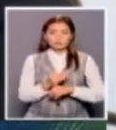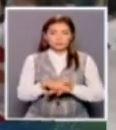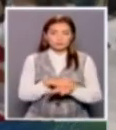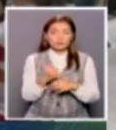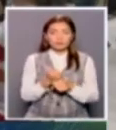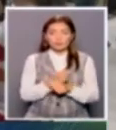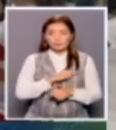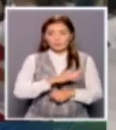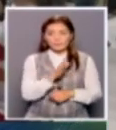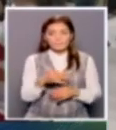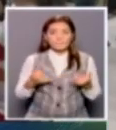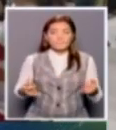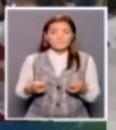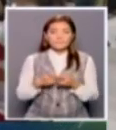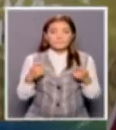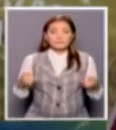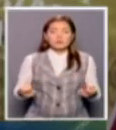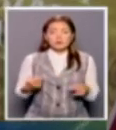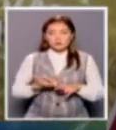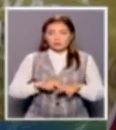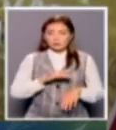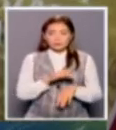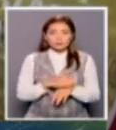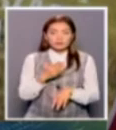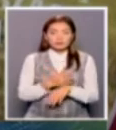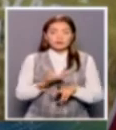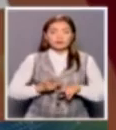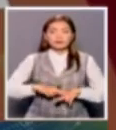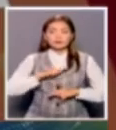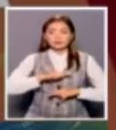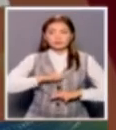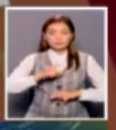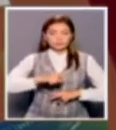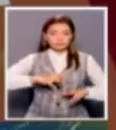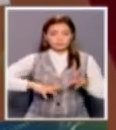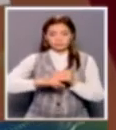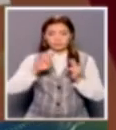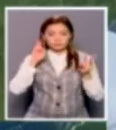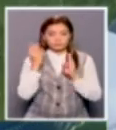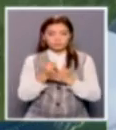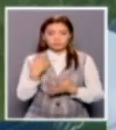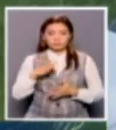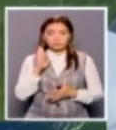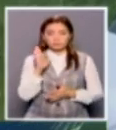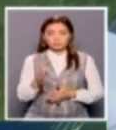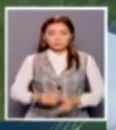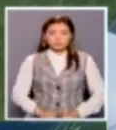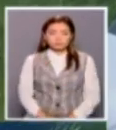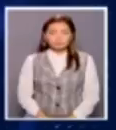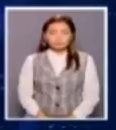қолына түседі. Бүгінгі тұсаукесер соның дәлелі. Атаулы еңбектер дүйім оқырман үшін қымбат қазына болары